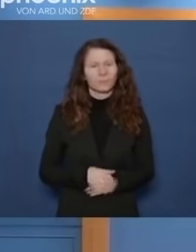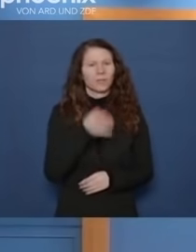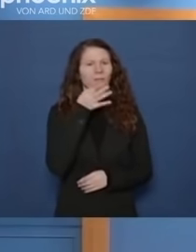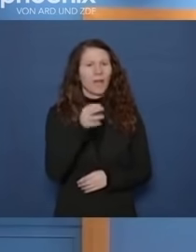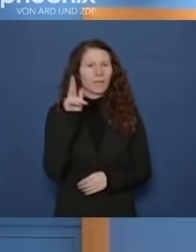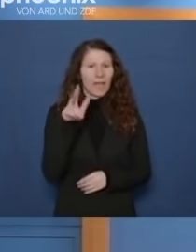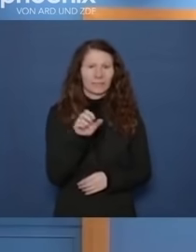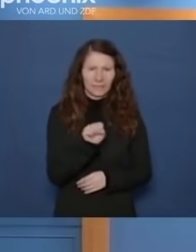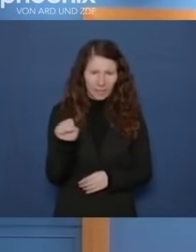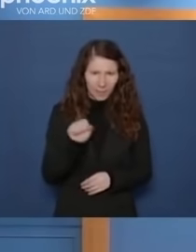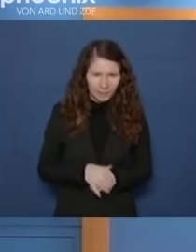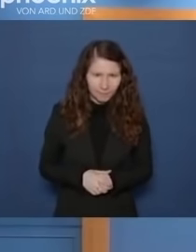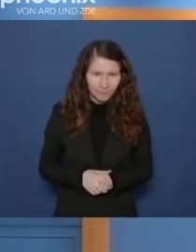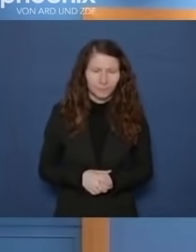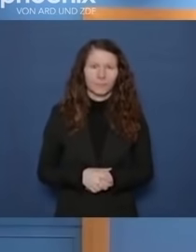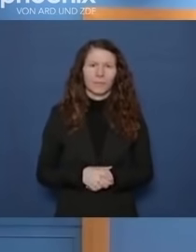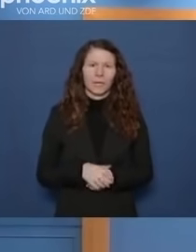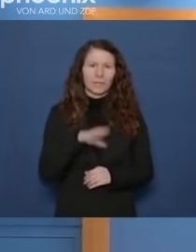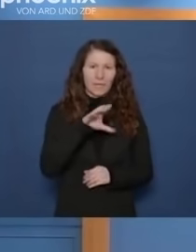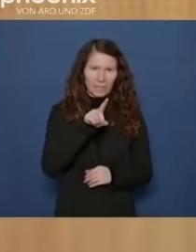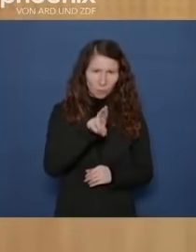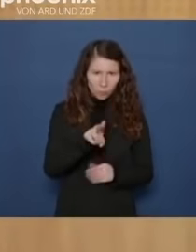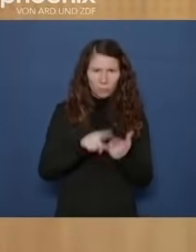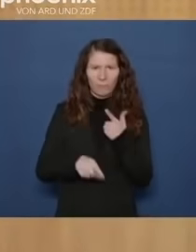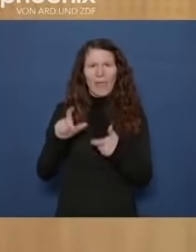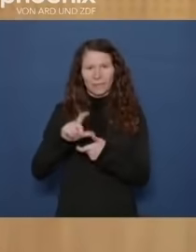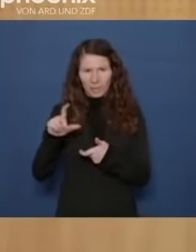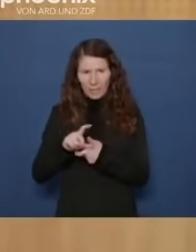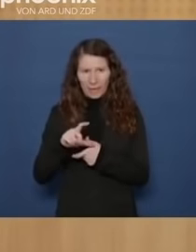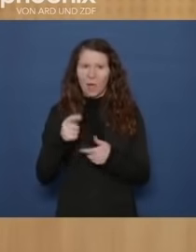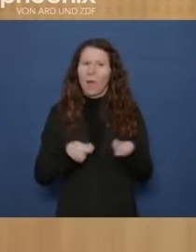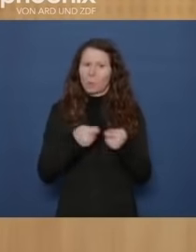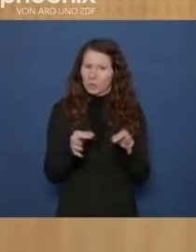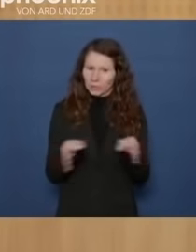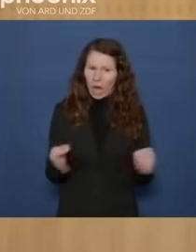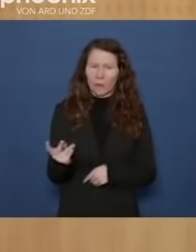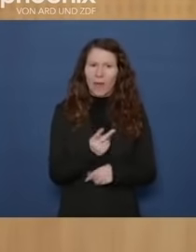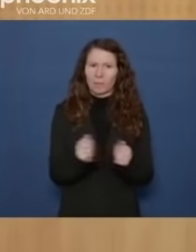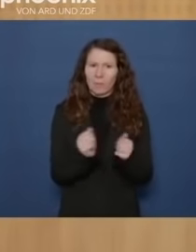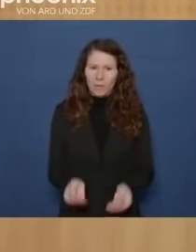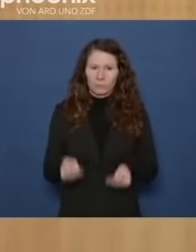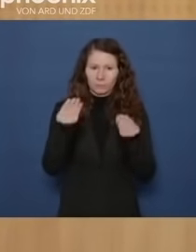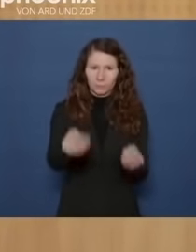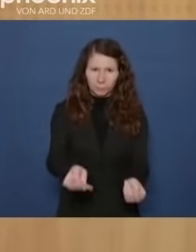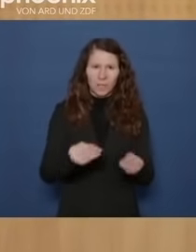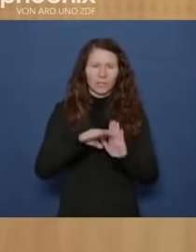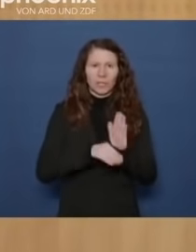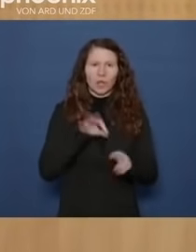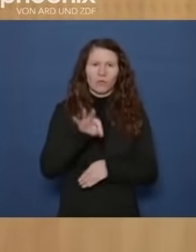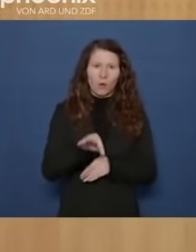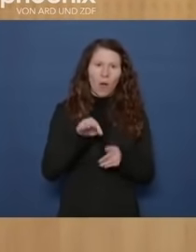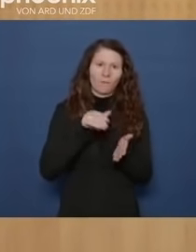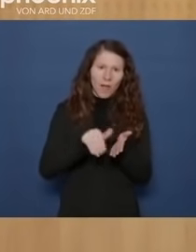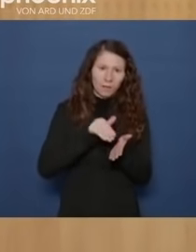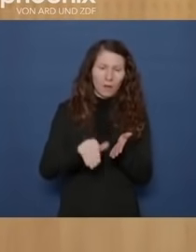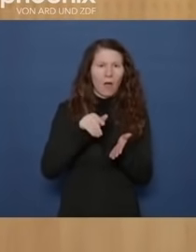Herrn Seibert. Und zwar haben CDU und SPD im Bundestag ein Papier eingebracht, Gesetz zur Fortgeltung der epidemischen